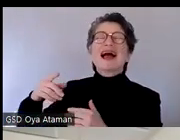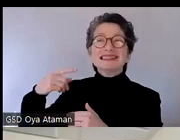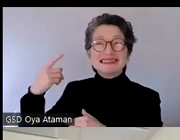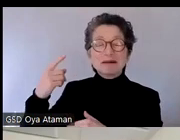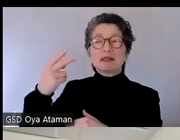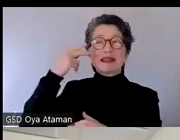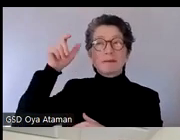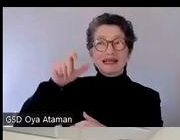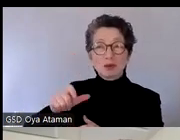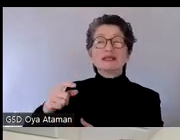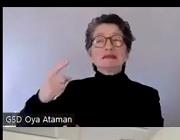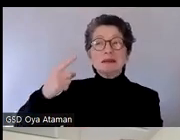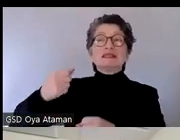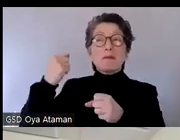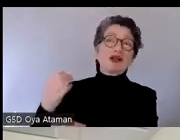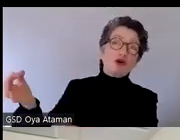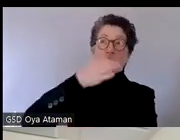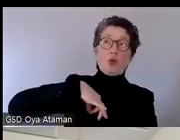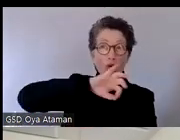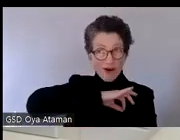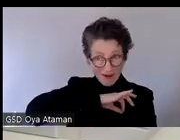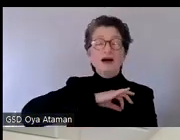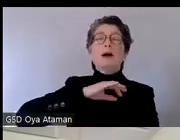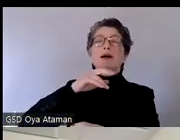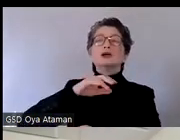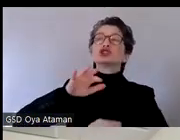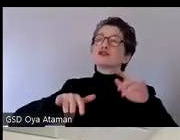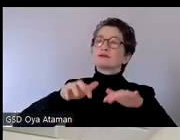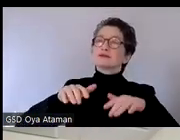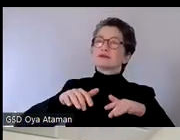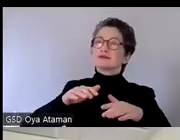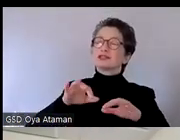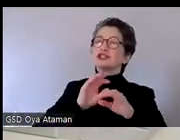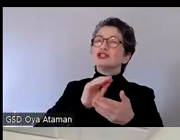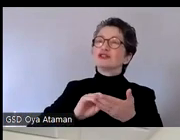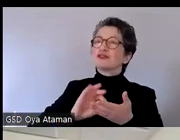Person Schriftdolmetschung für uns macht, zusammen mit Daniela. Ganz toll,